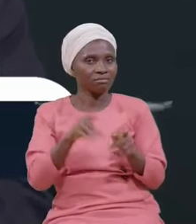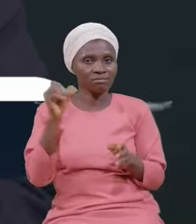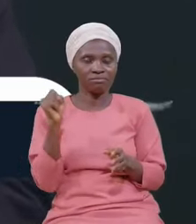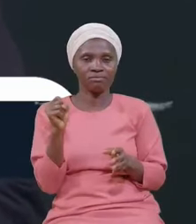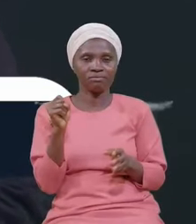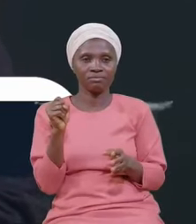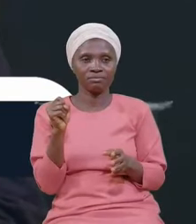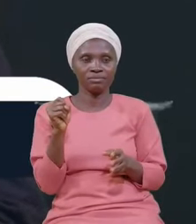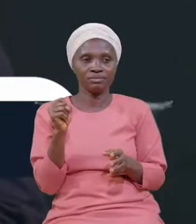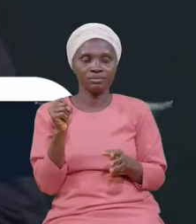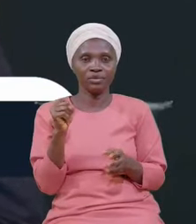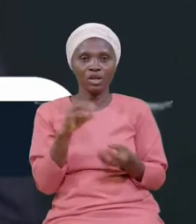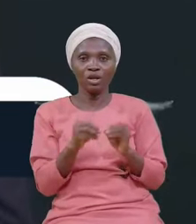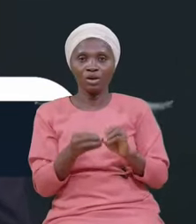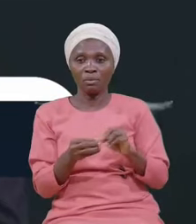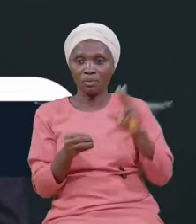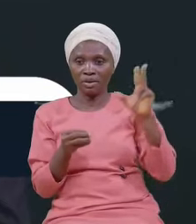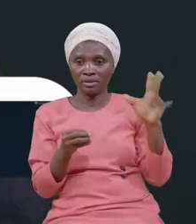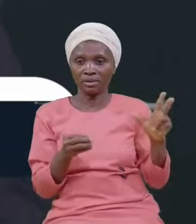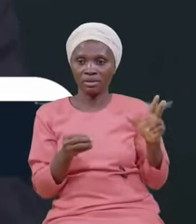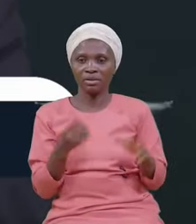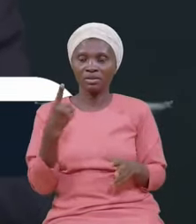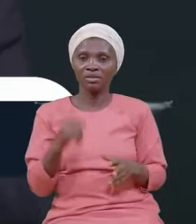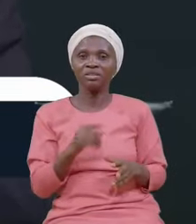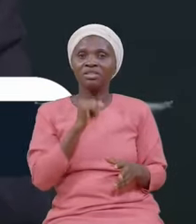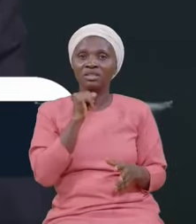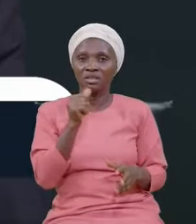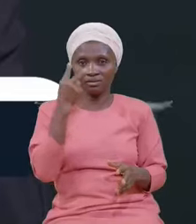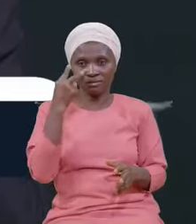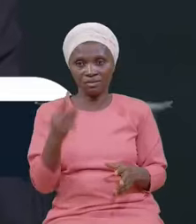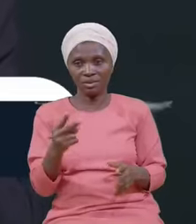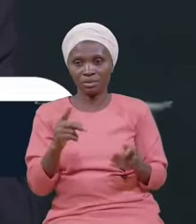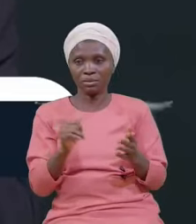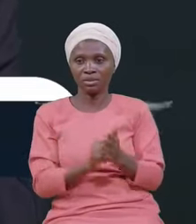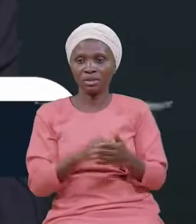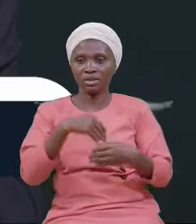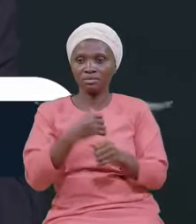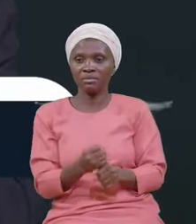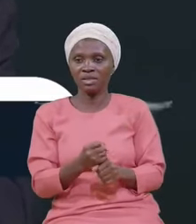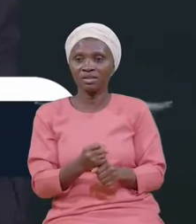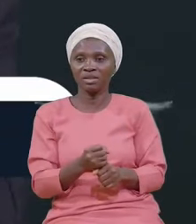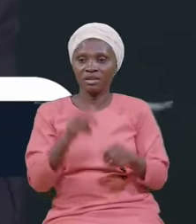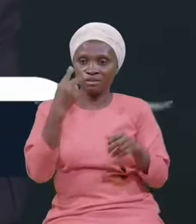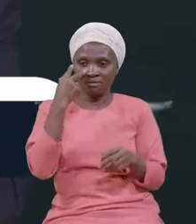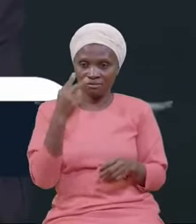l'invisible rendu visible à l'âme soumise